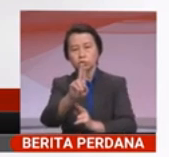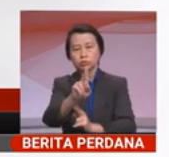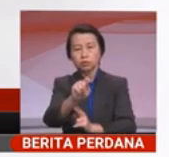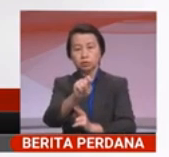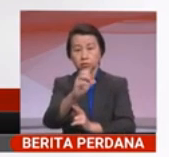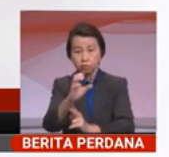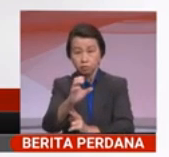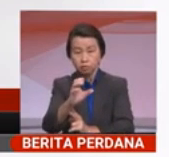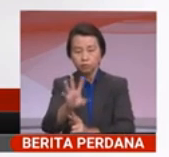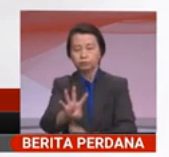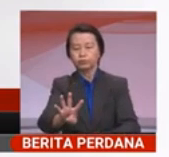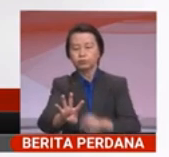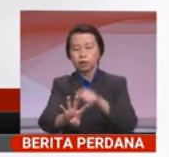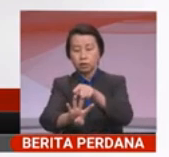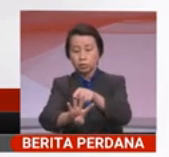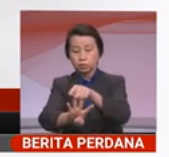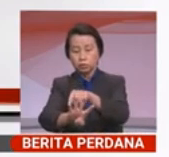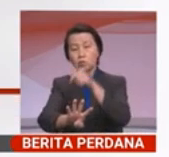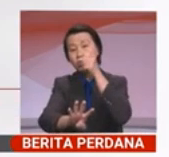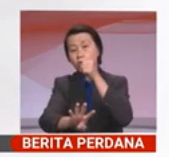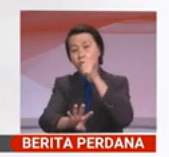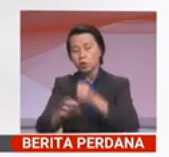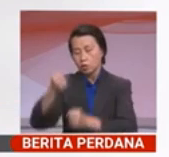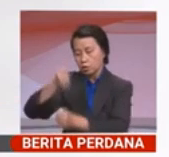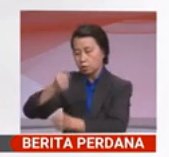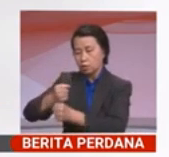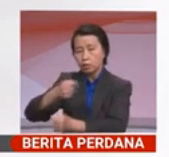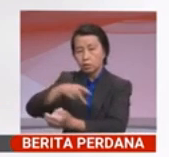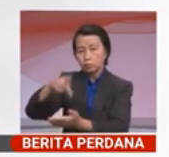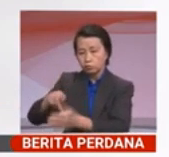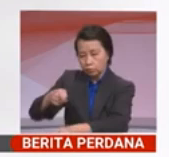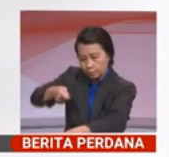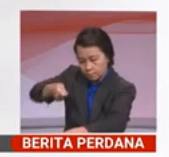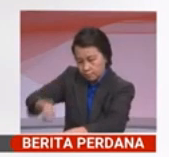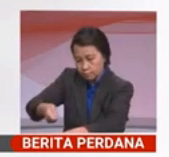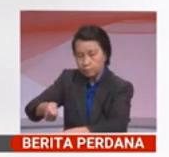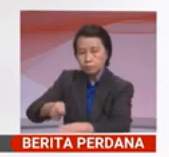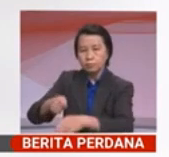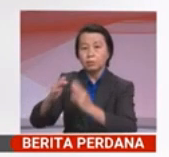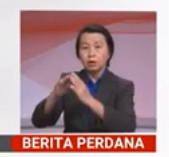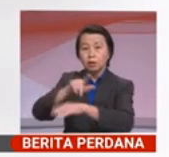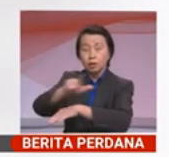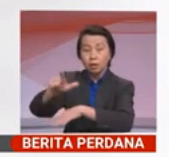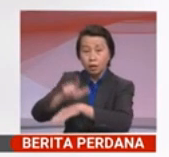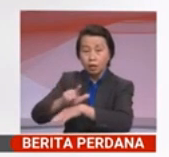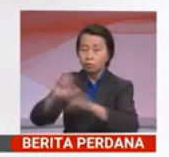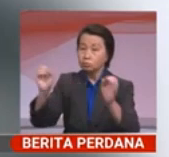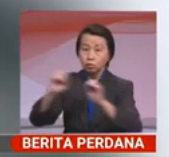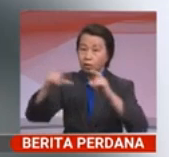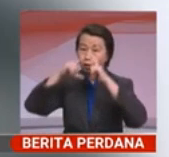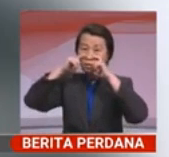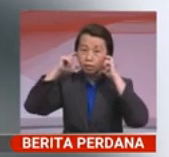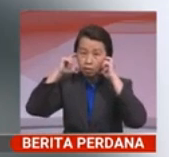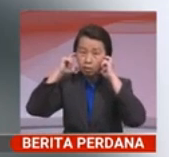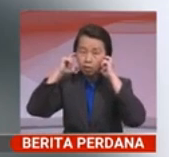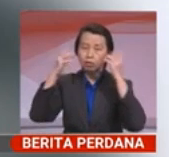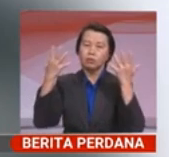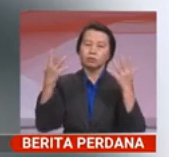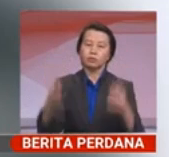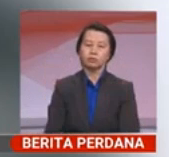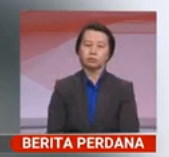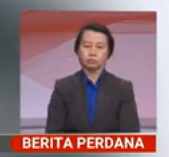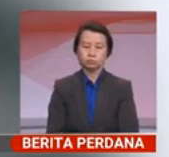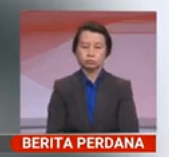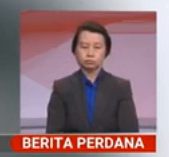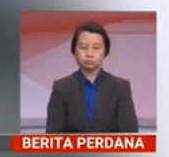UTC. Manakala dua wanita yang sedang bekerja di pusat snooker di Bandar Labuan tidak memakai pelitup muka.